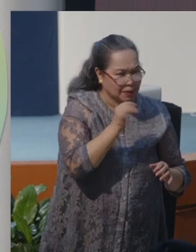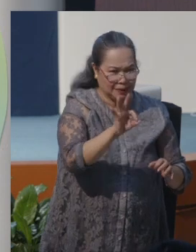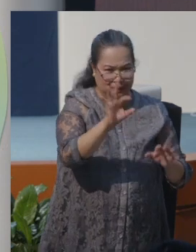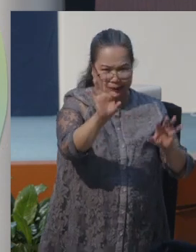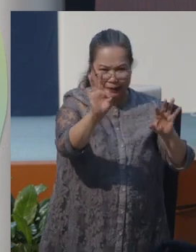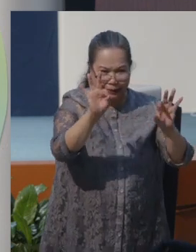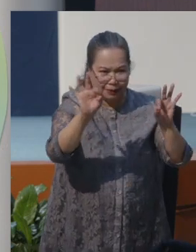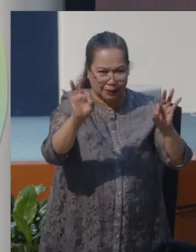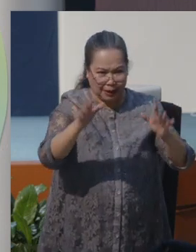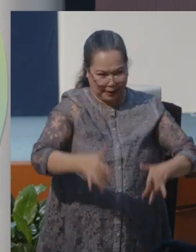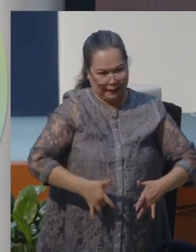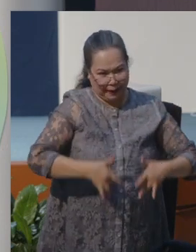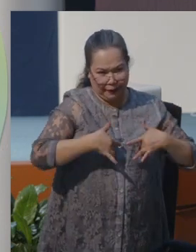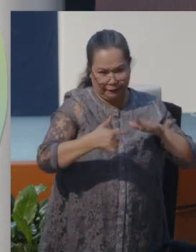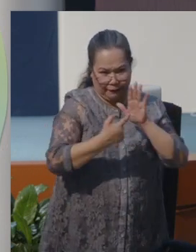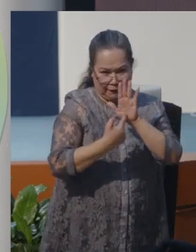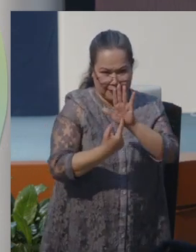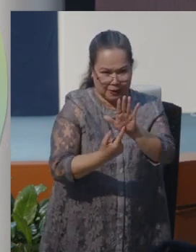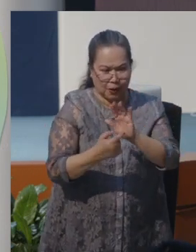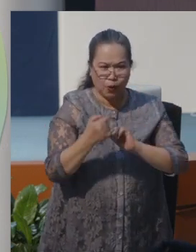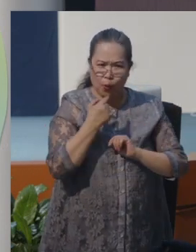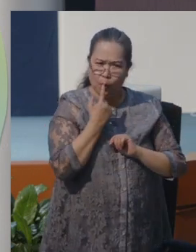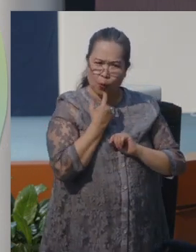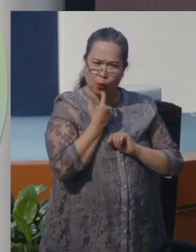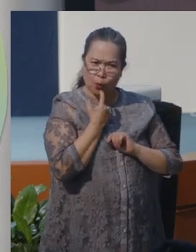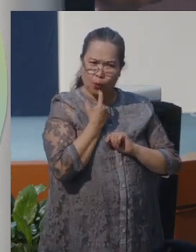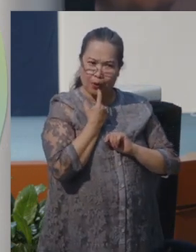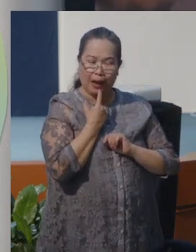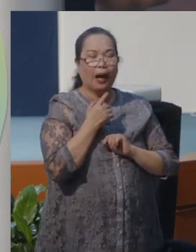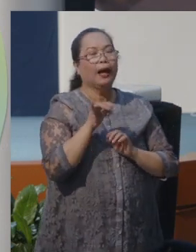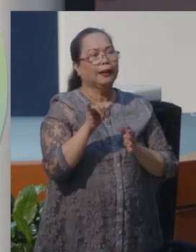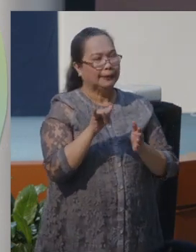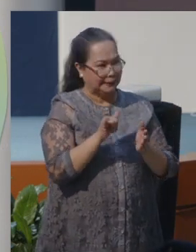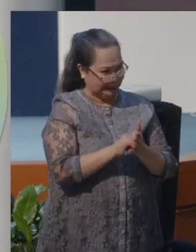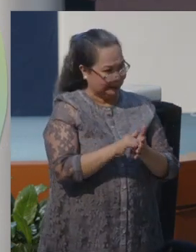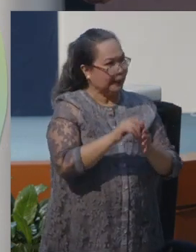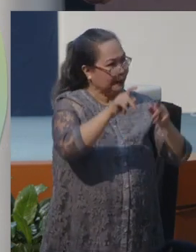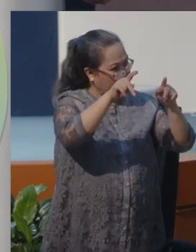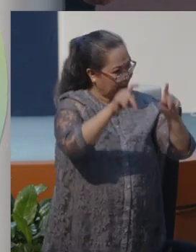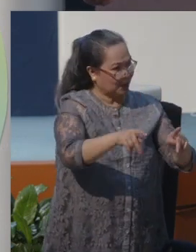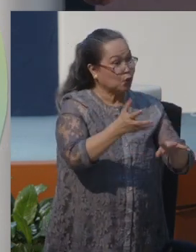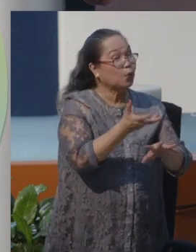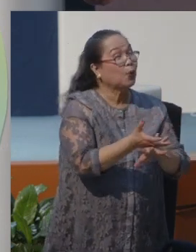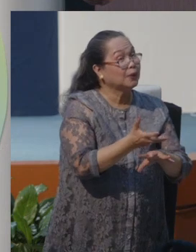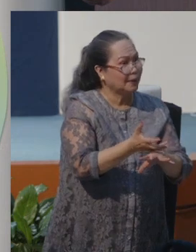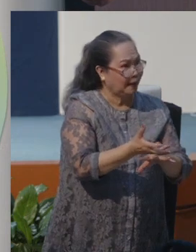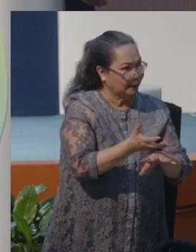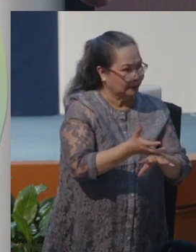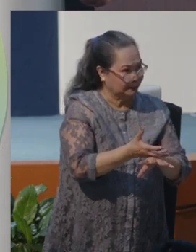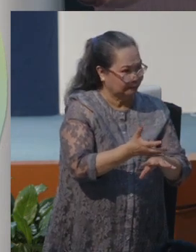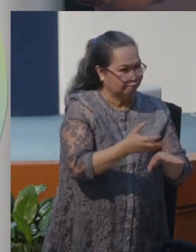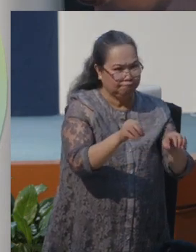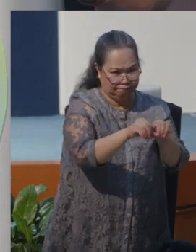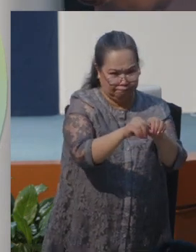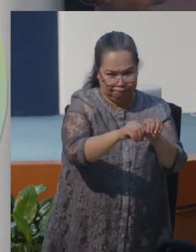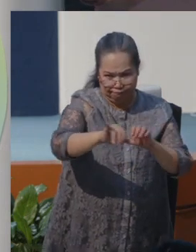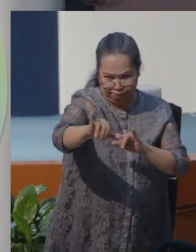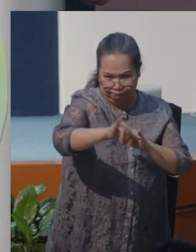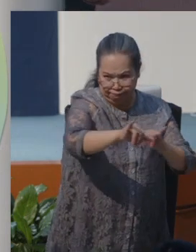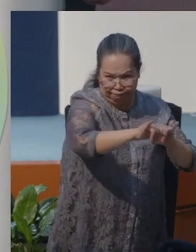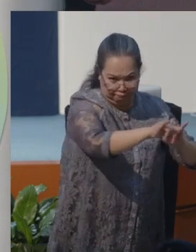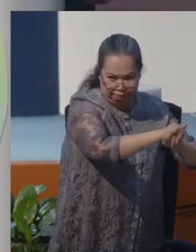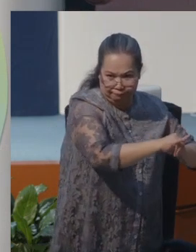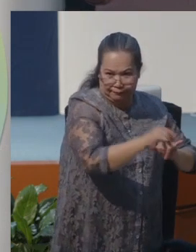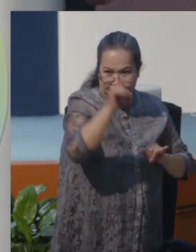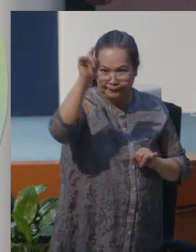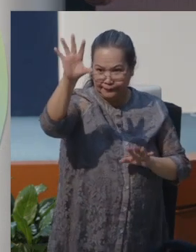sa kanilang buhay. Ngunit sila ordinaryo lang na mga tao, mga kapatid. Pinili ng